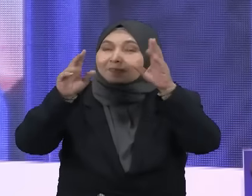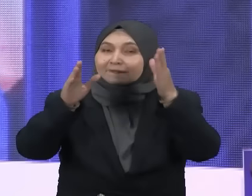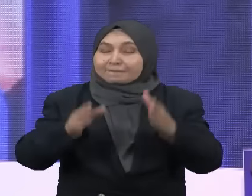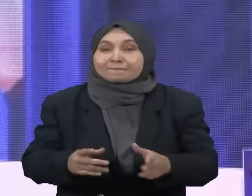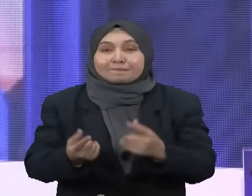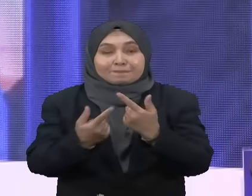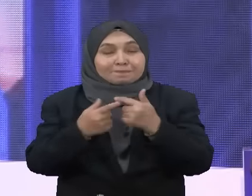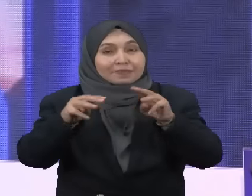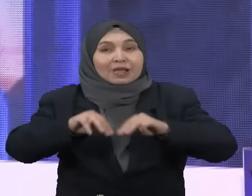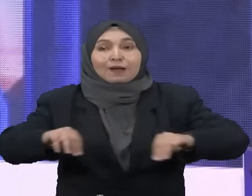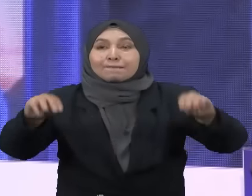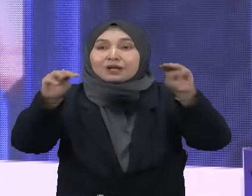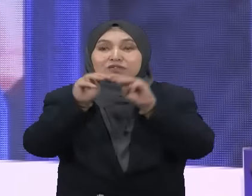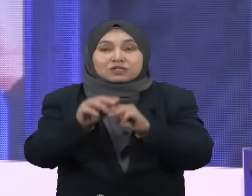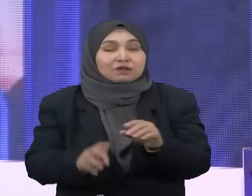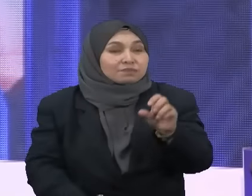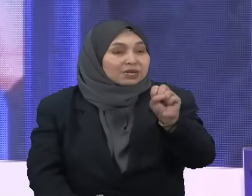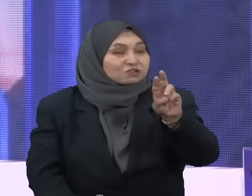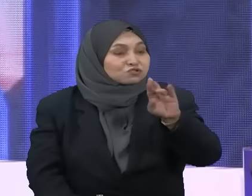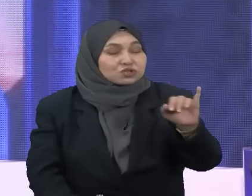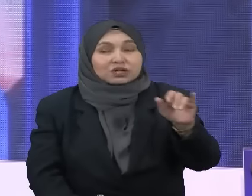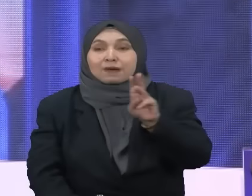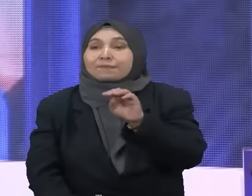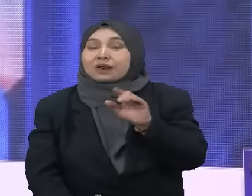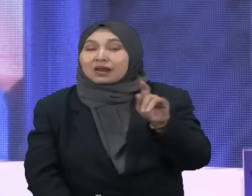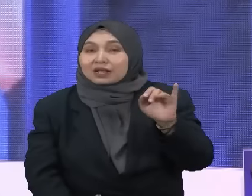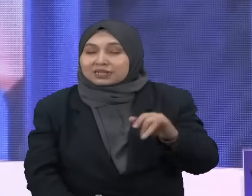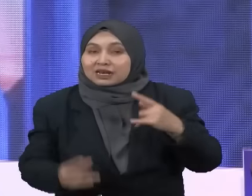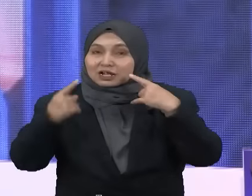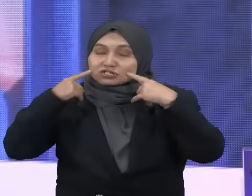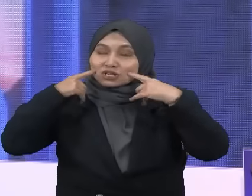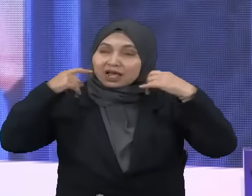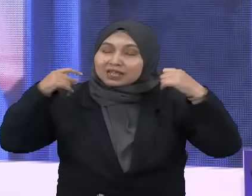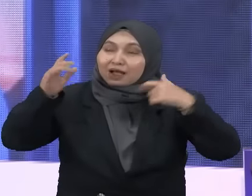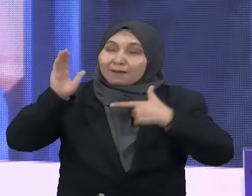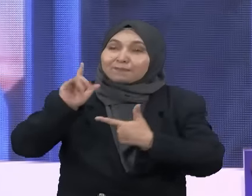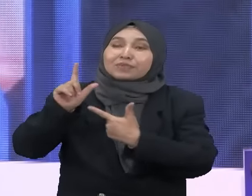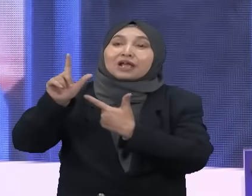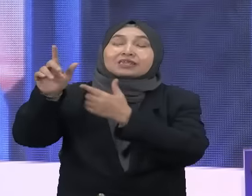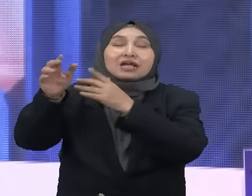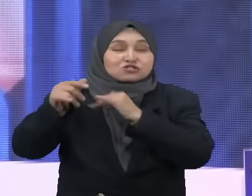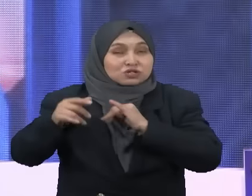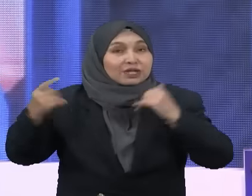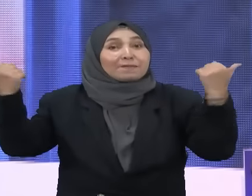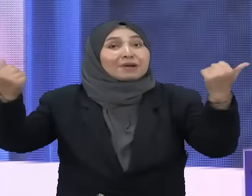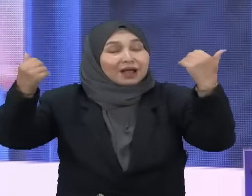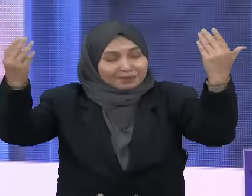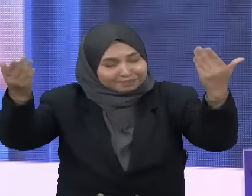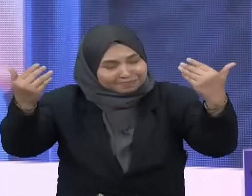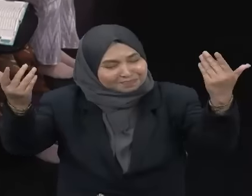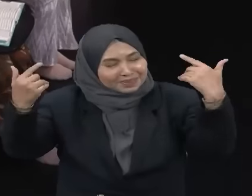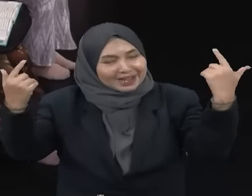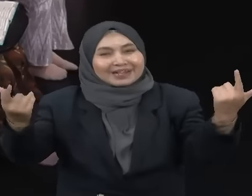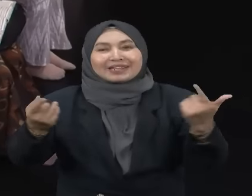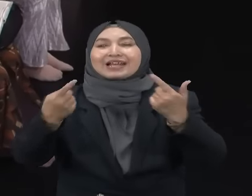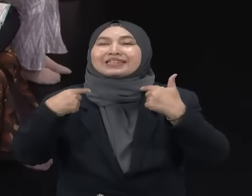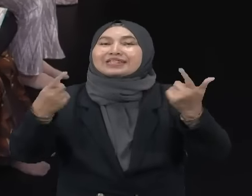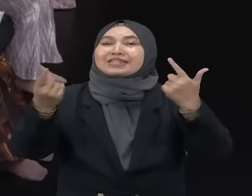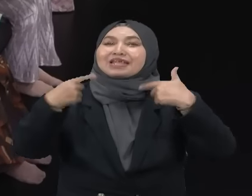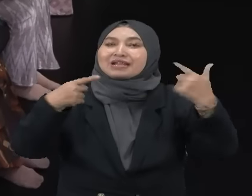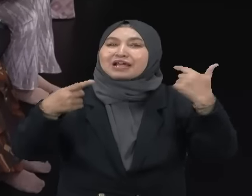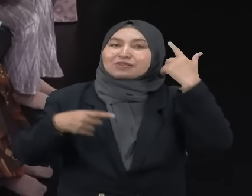dari Masjid Seri Melati ya, di Selayang. Alhamdulillah, saya mengalu-alukan kedatangan